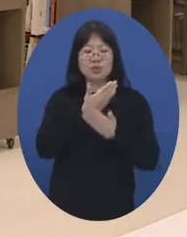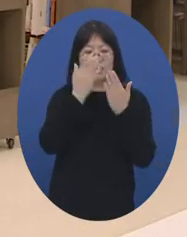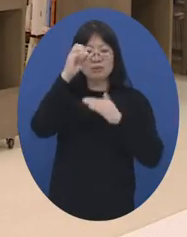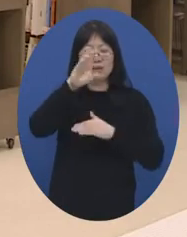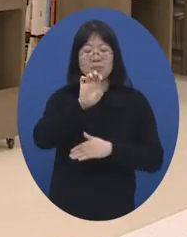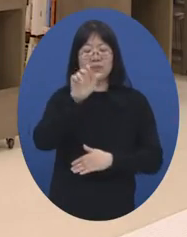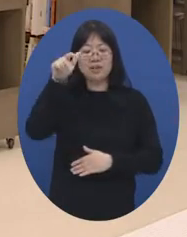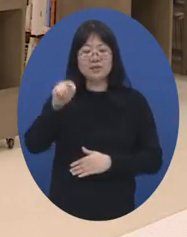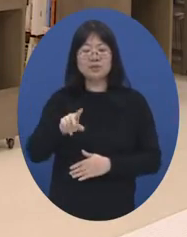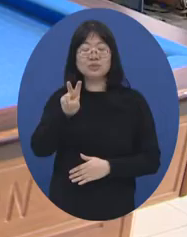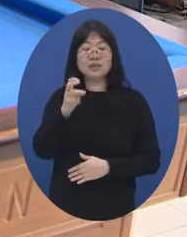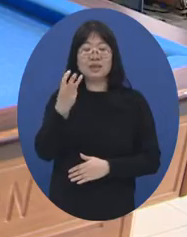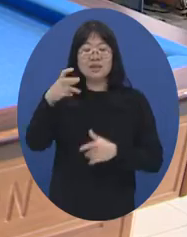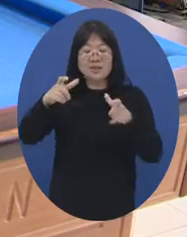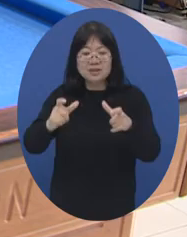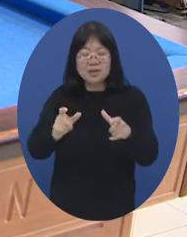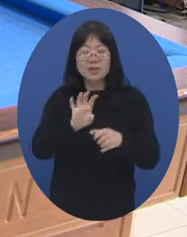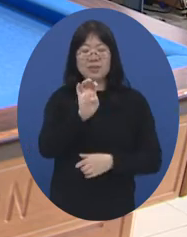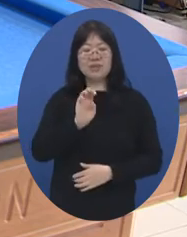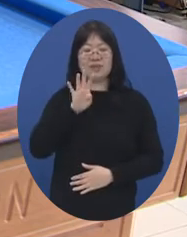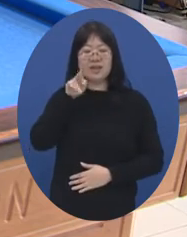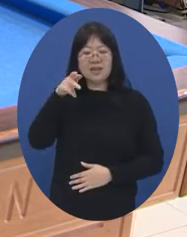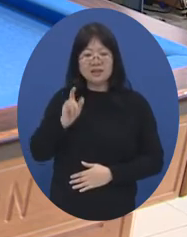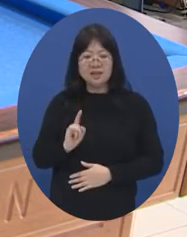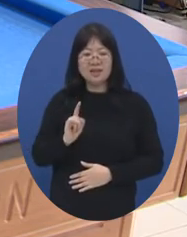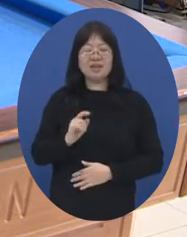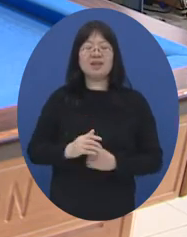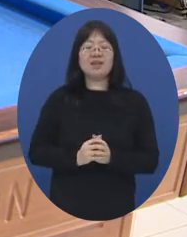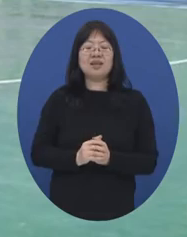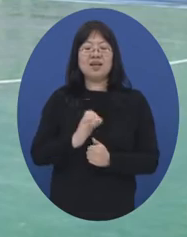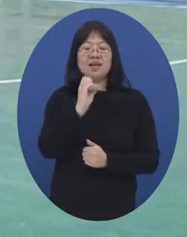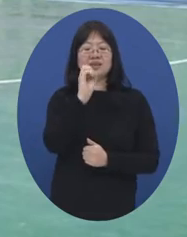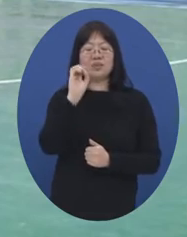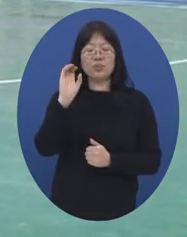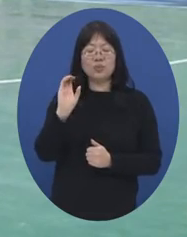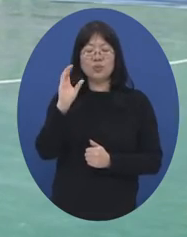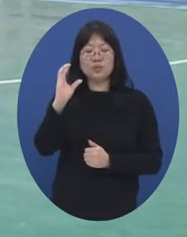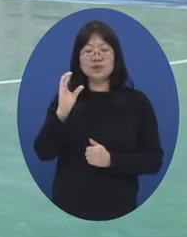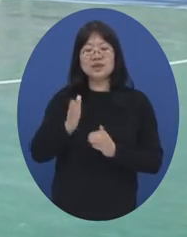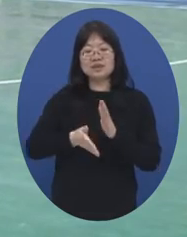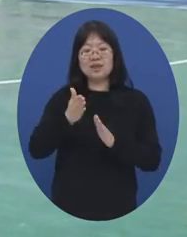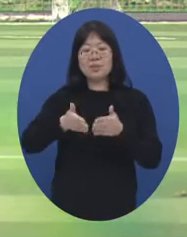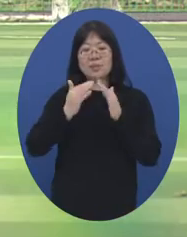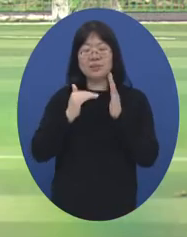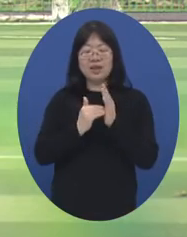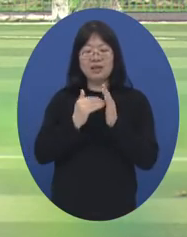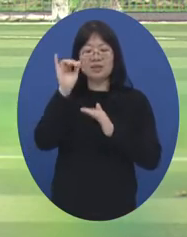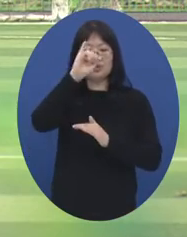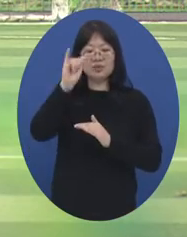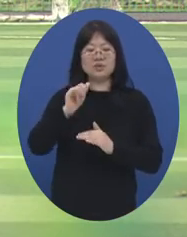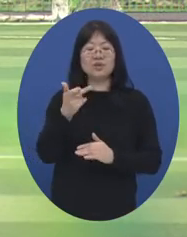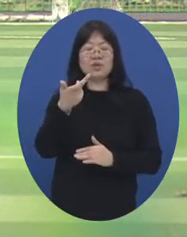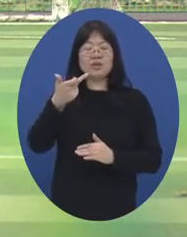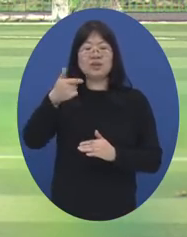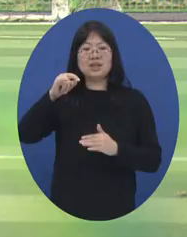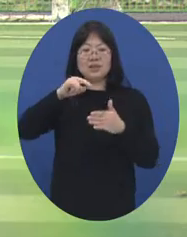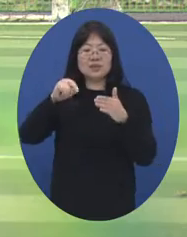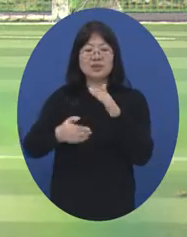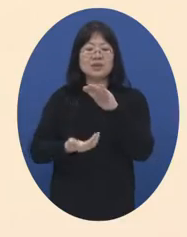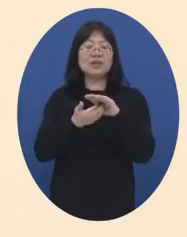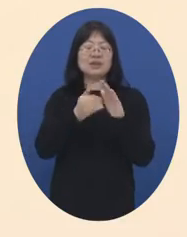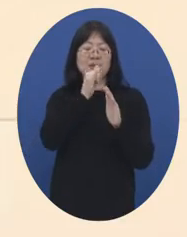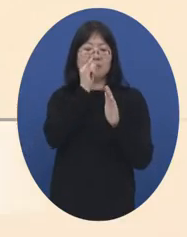총 23개 시군 앱 90 내게 생활 soc 시설이 들어서 입니다 전국 17개 시 도 중 최대